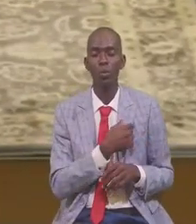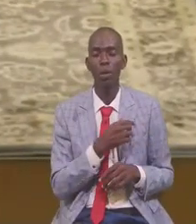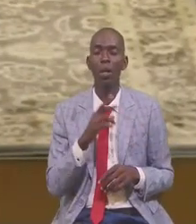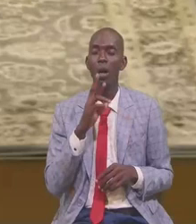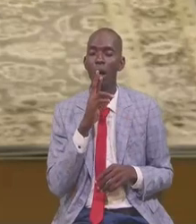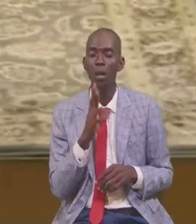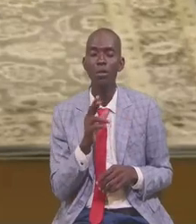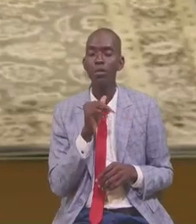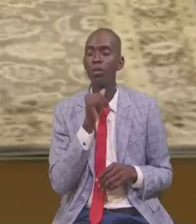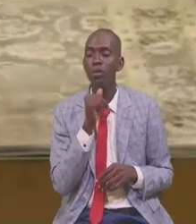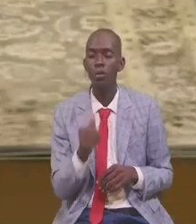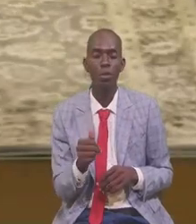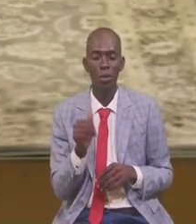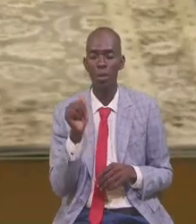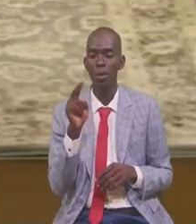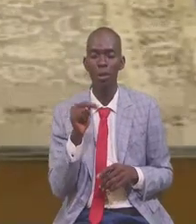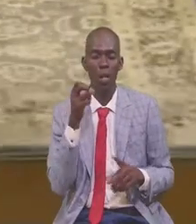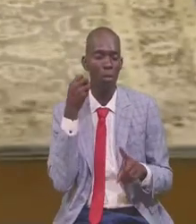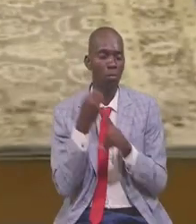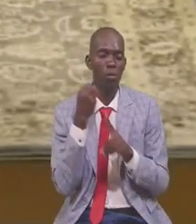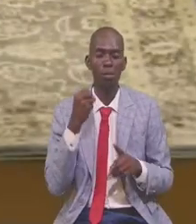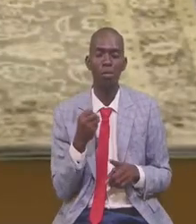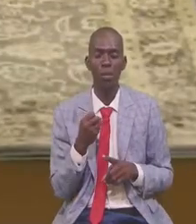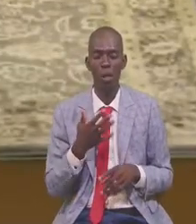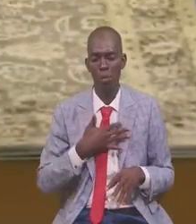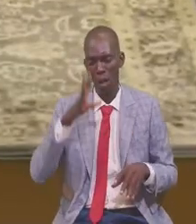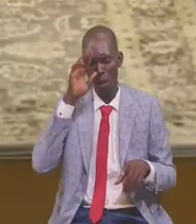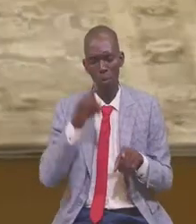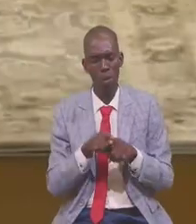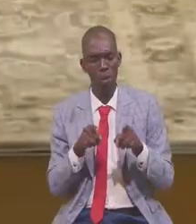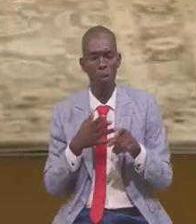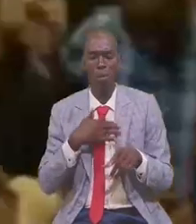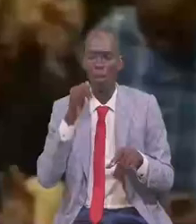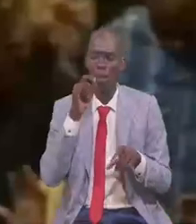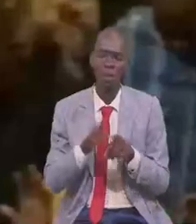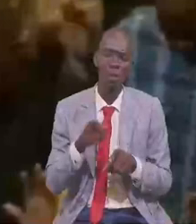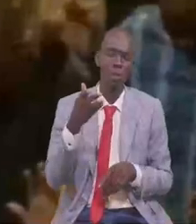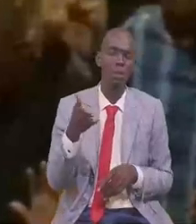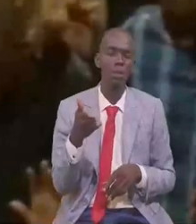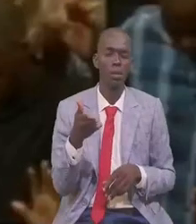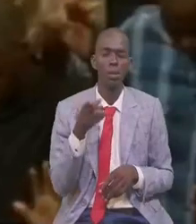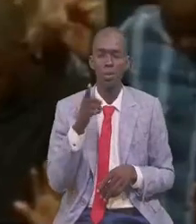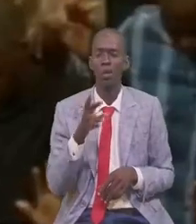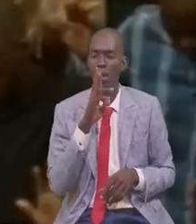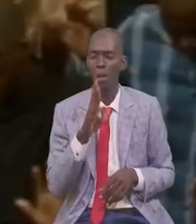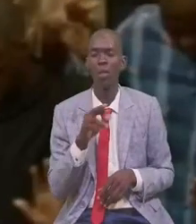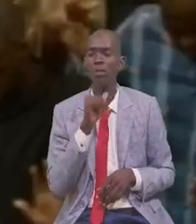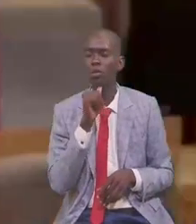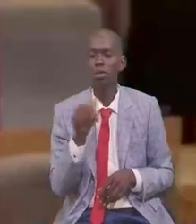nous ne sommes pas des accidents. Mon frère, ma soeur là-bas, tu n'es pas un